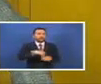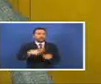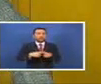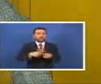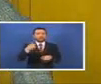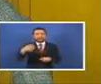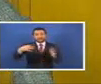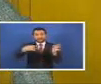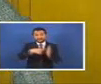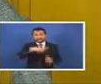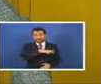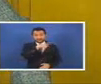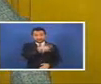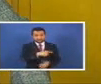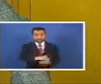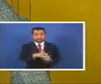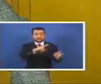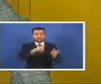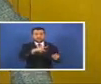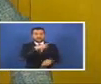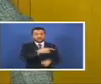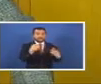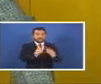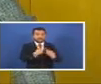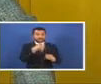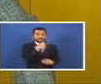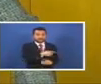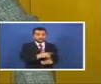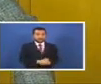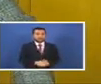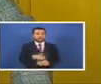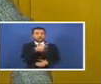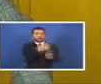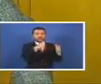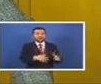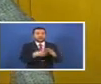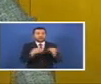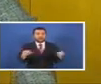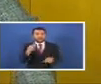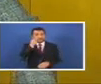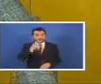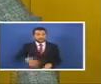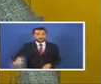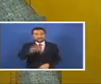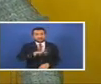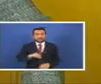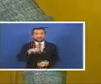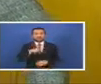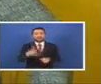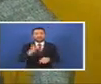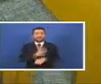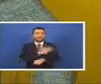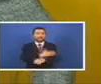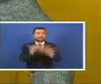bir değerlendirmesi vardır. Çanakkale Savaşı, orada yitirdiğimiz canlar bu